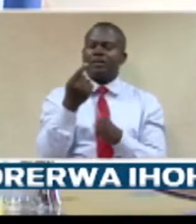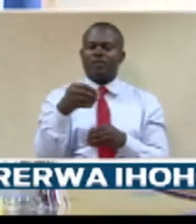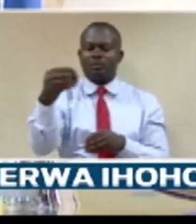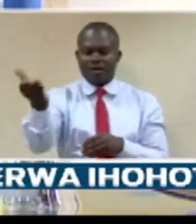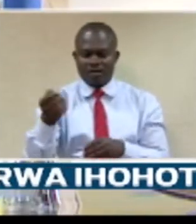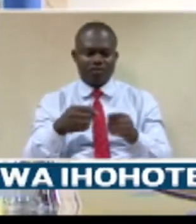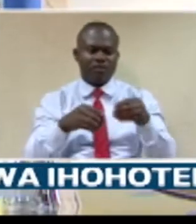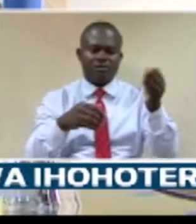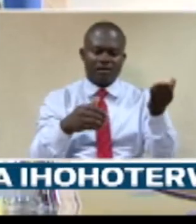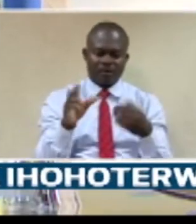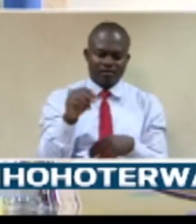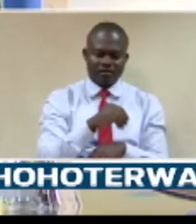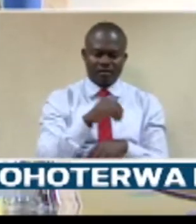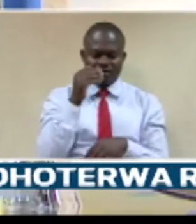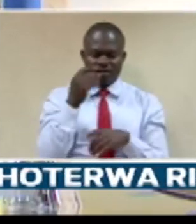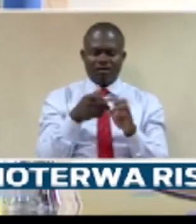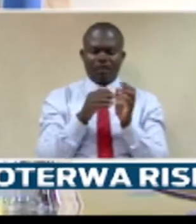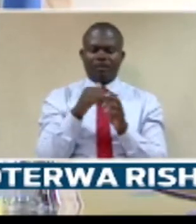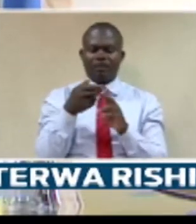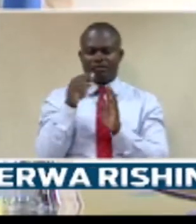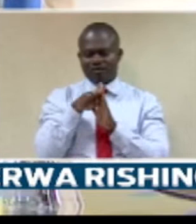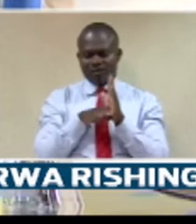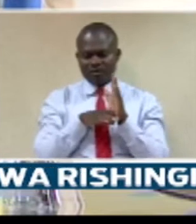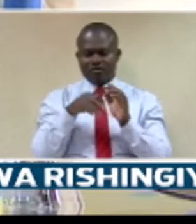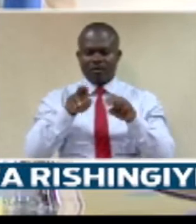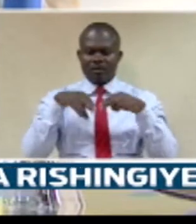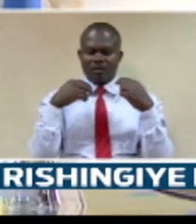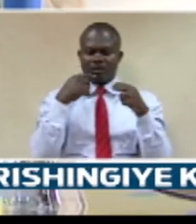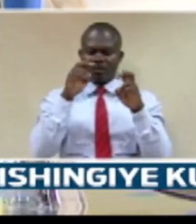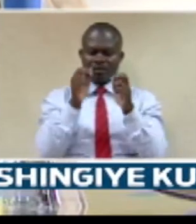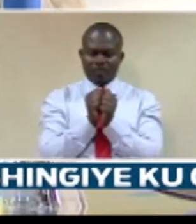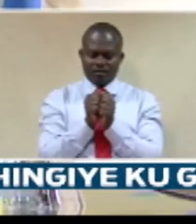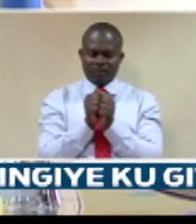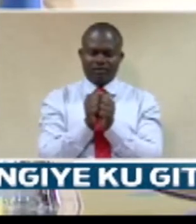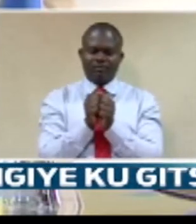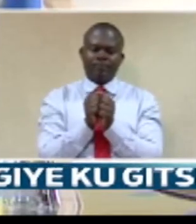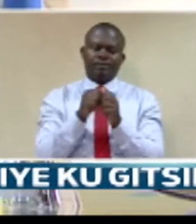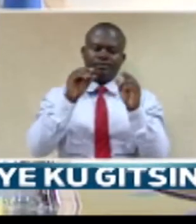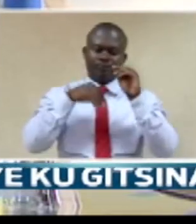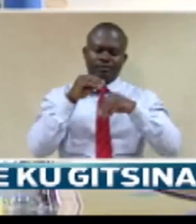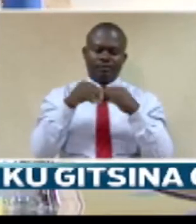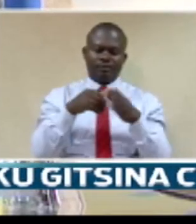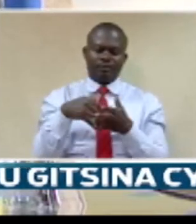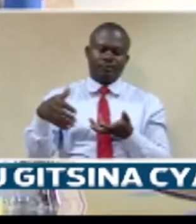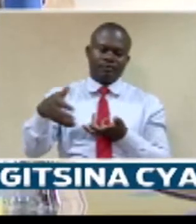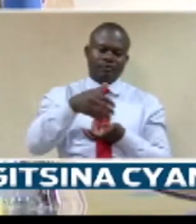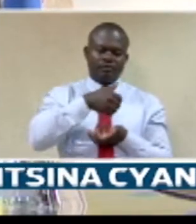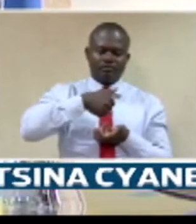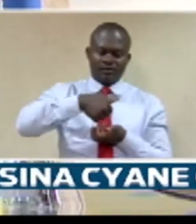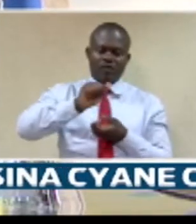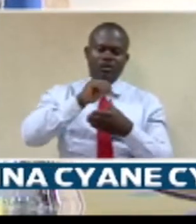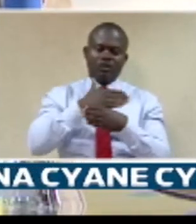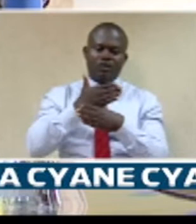ubundi ndamuhaye. Context ya kontra uko iteye ni ukuvuga ngo umusaruro tuzasarura niwo